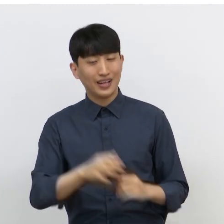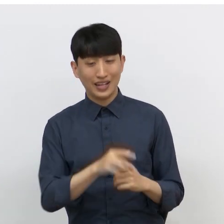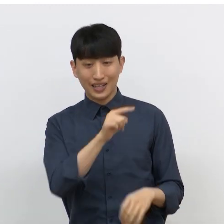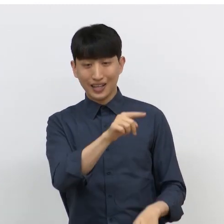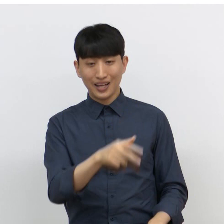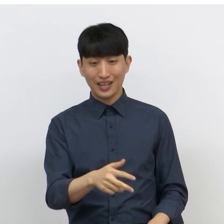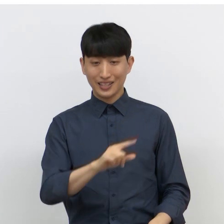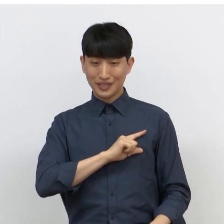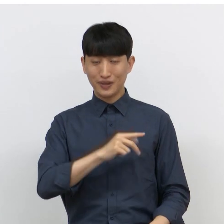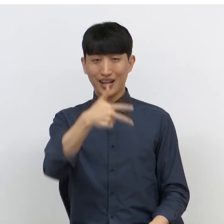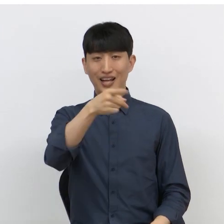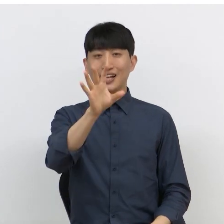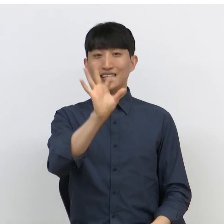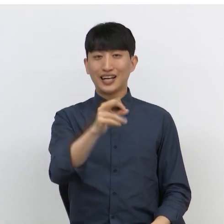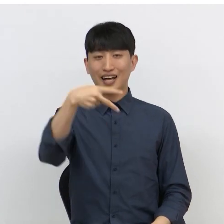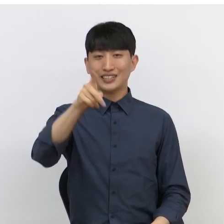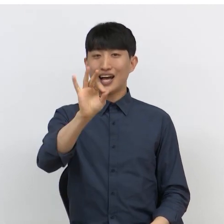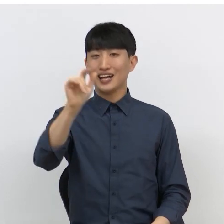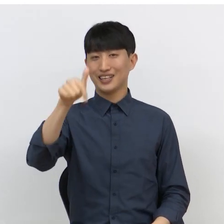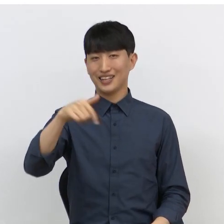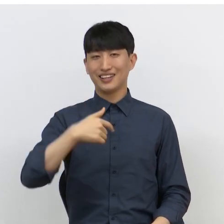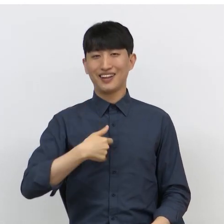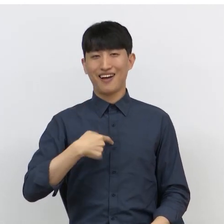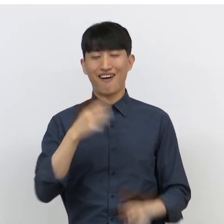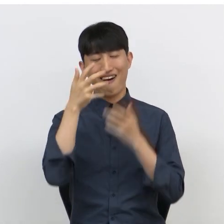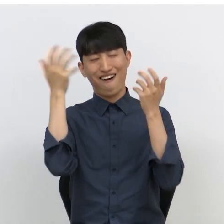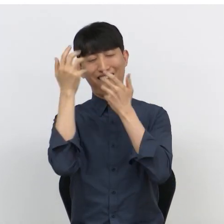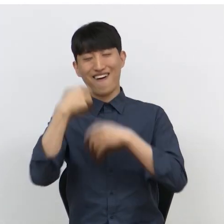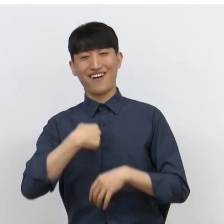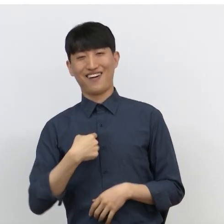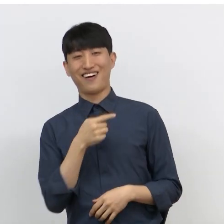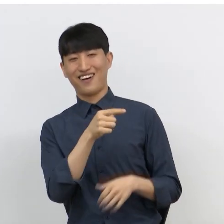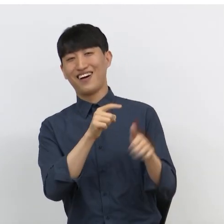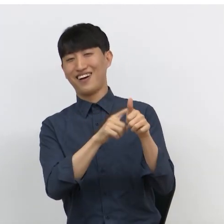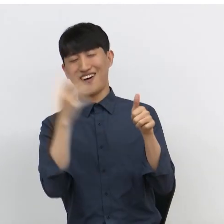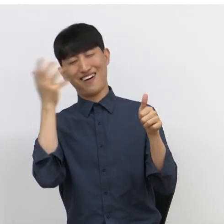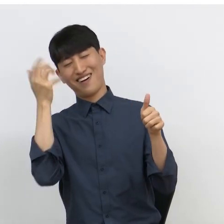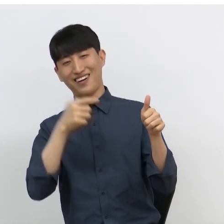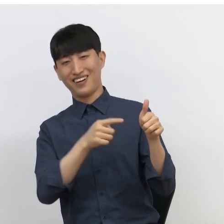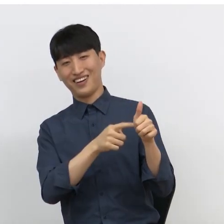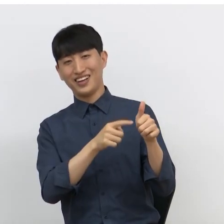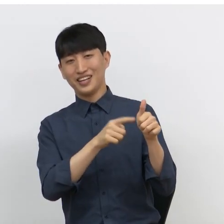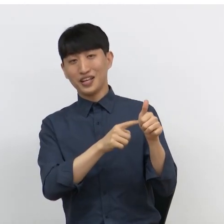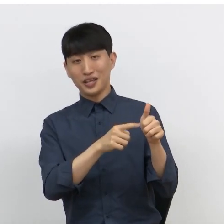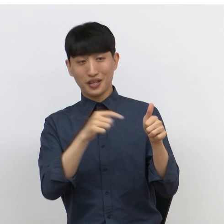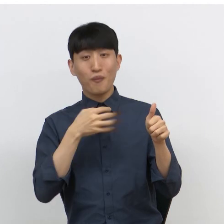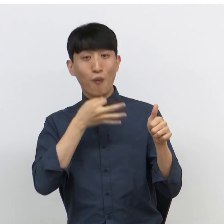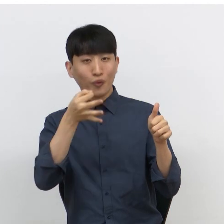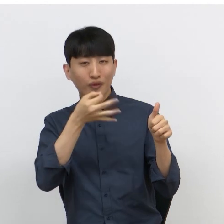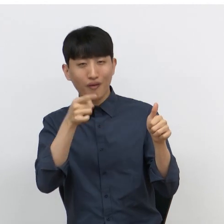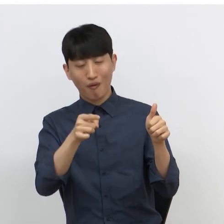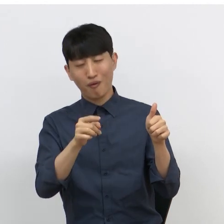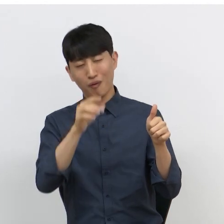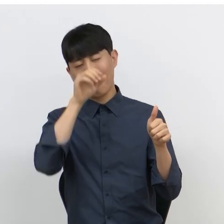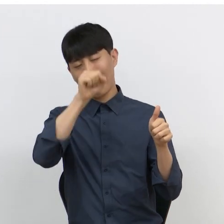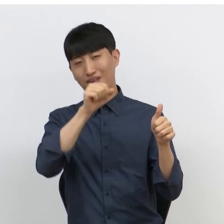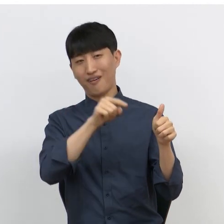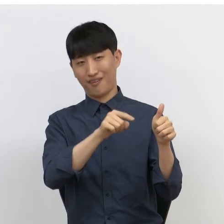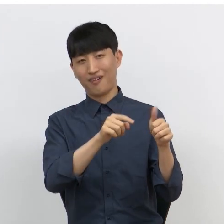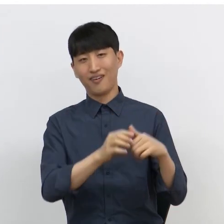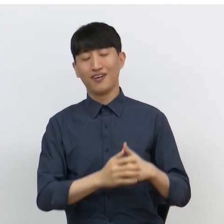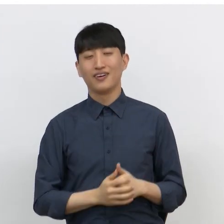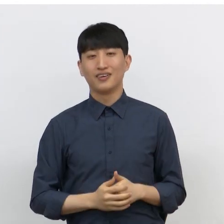장사익 선생님이십니다. 이제 제가 팬클럽 카페에도 가입되어 있는데, 이분이 되게 목소리 자체가 되게 좋거든요.